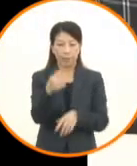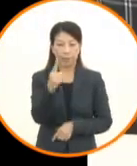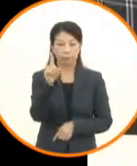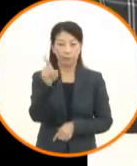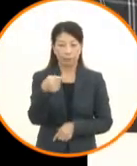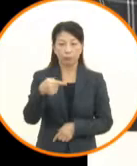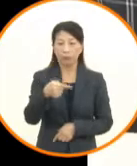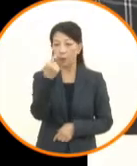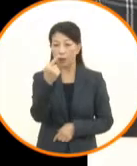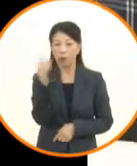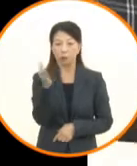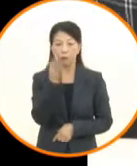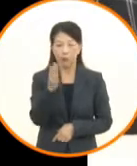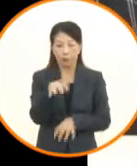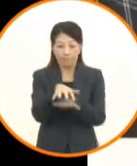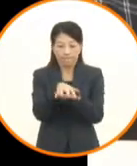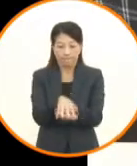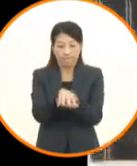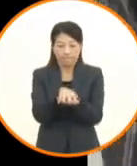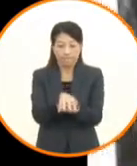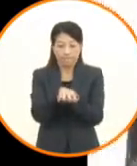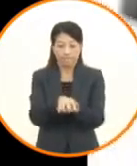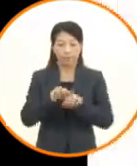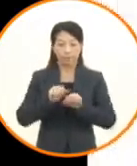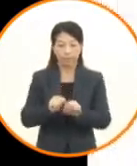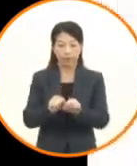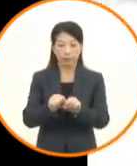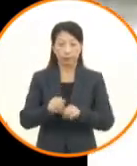回程度、5センチぐらい沈むように圧迫します。